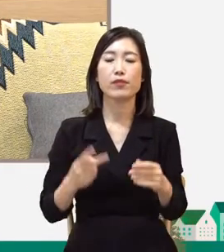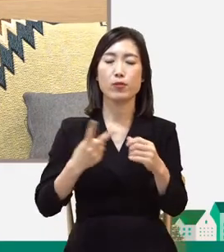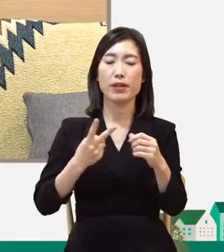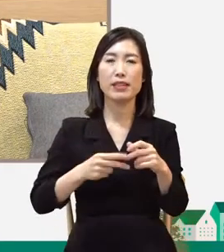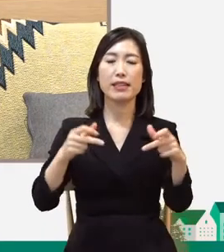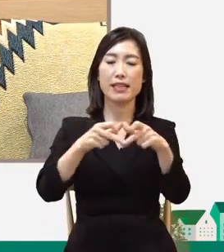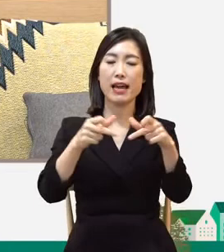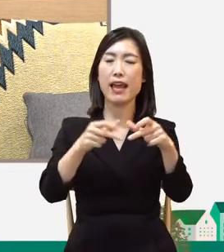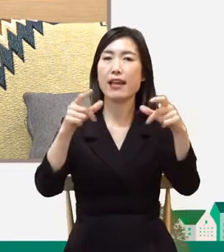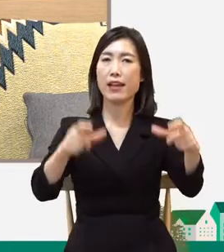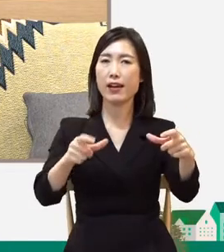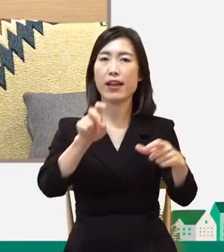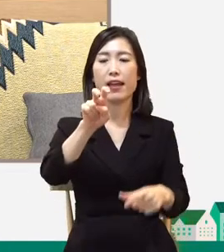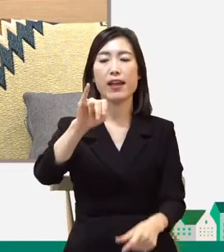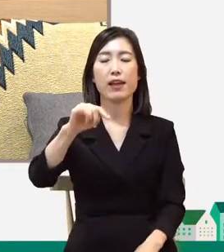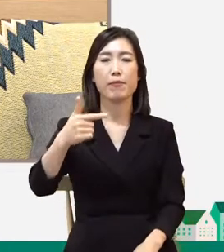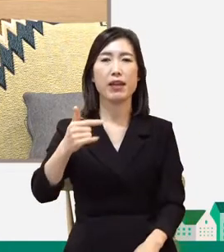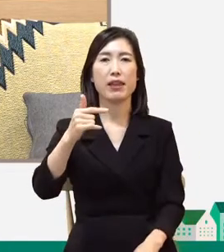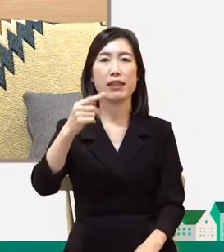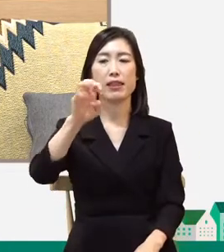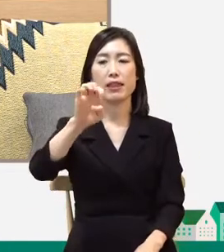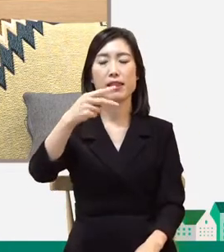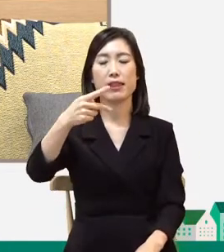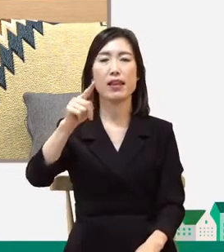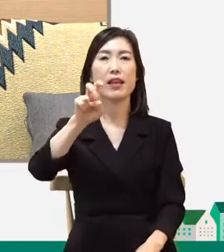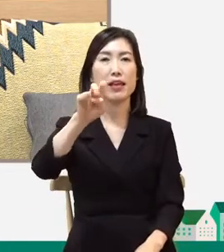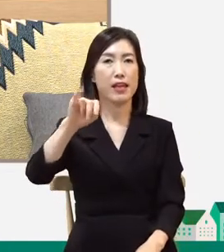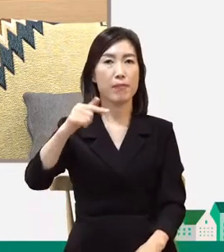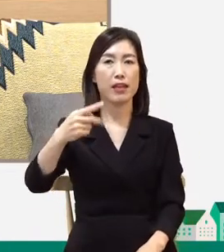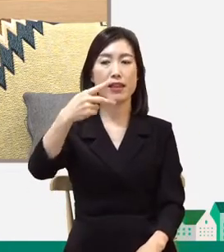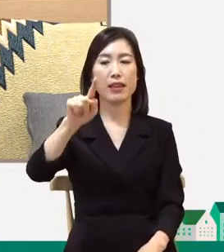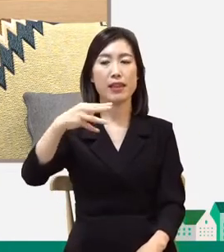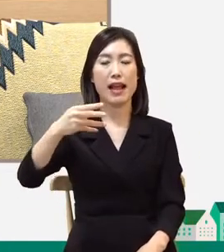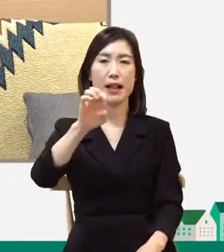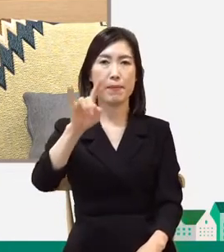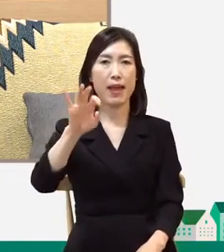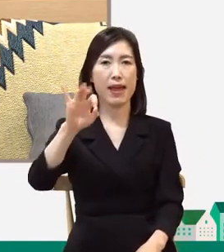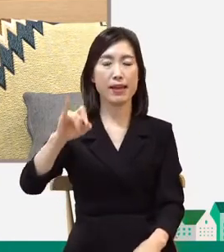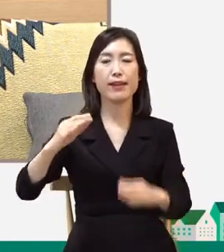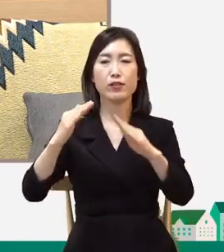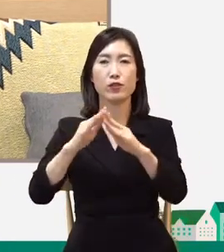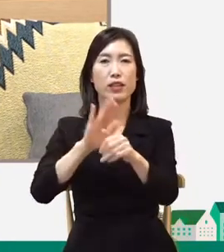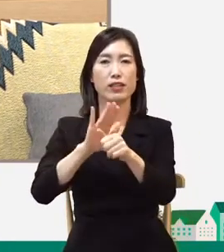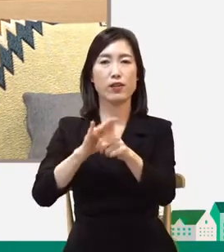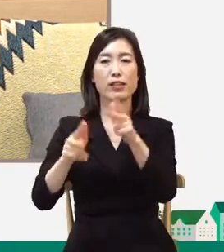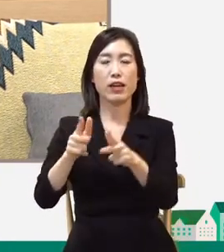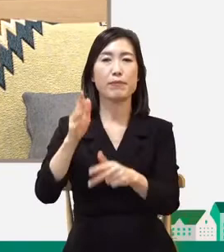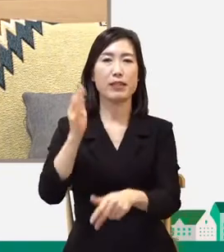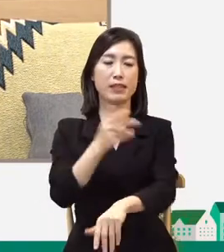영역에는 민달팽이 주택협동조합의 이한솔 이사장님 모시고 얘기를 한번 들어보겠습니다.